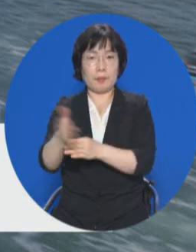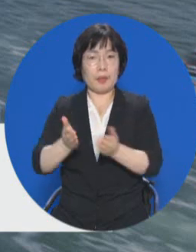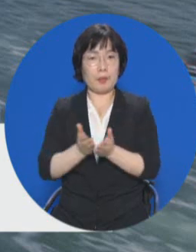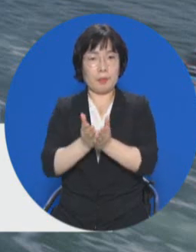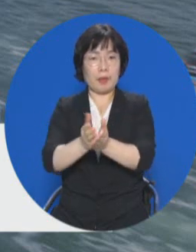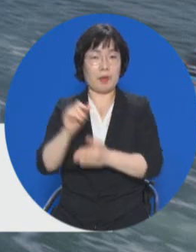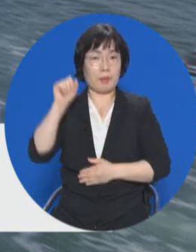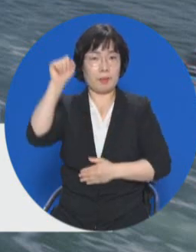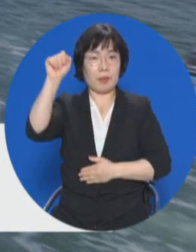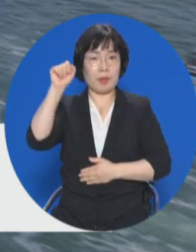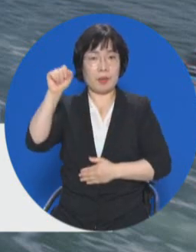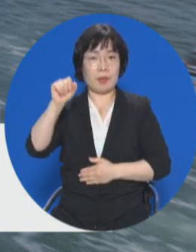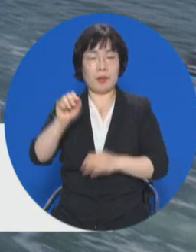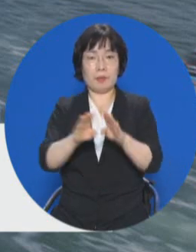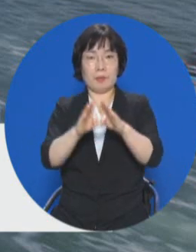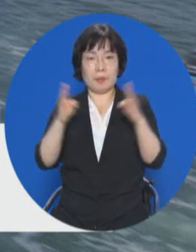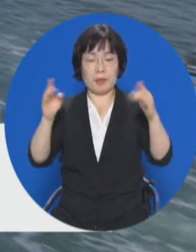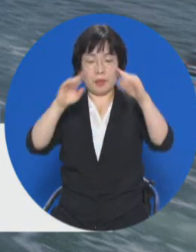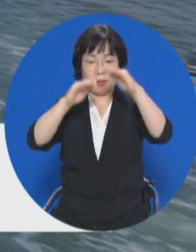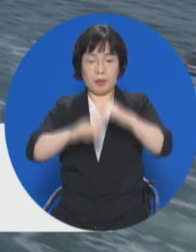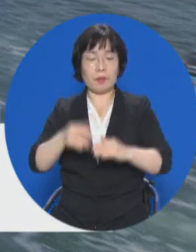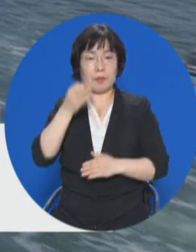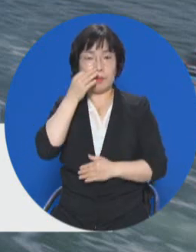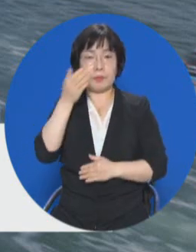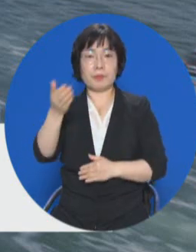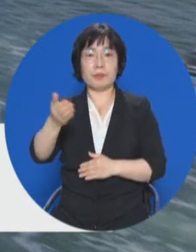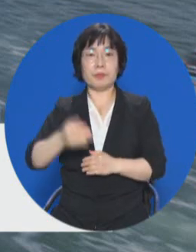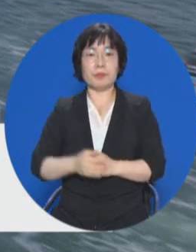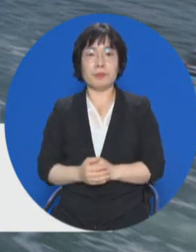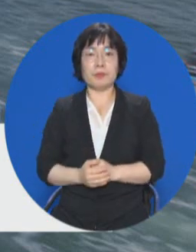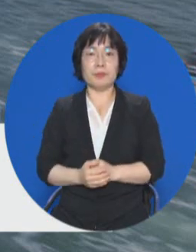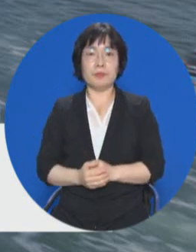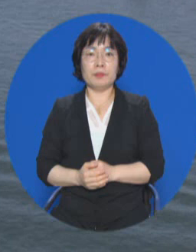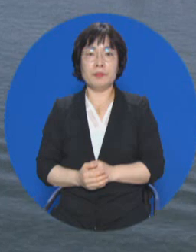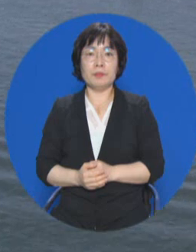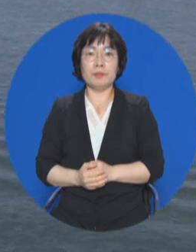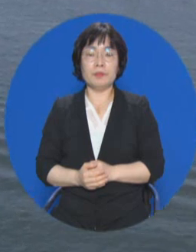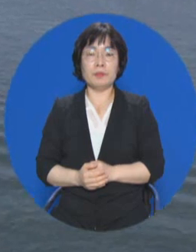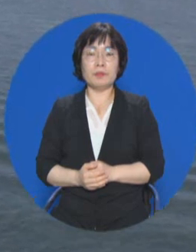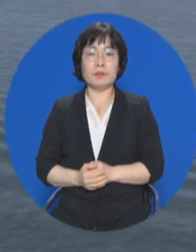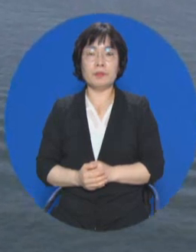대규모 해상 시위도 열렸습니다. 김주희 기자입니다.